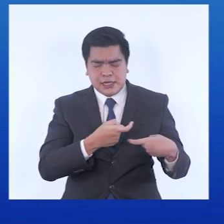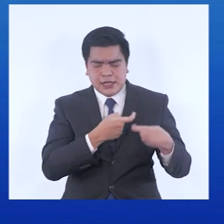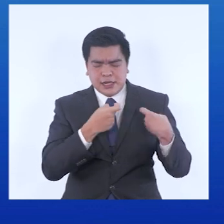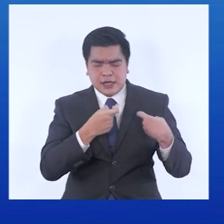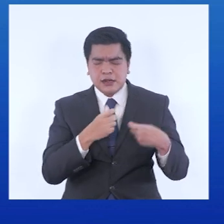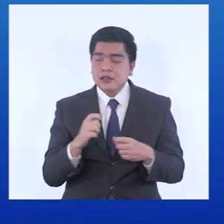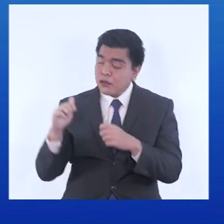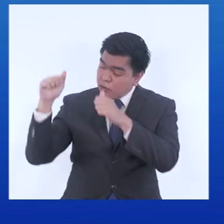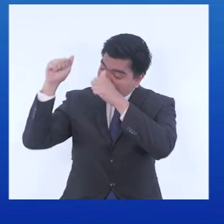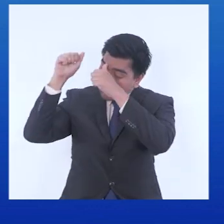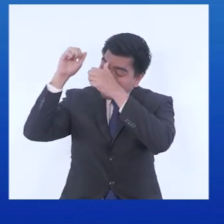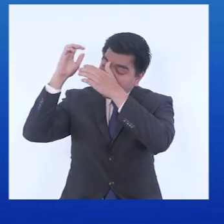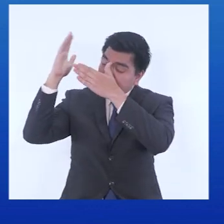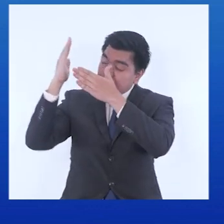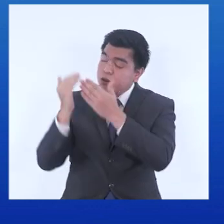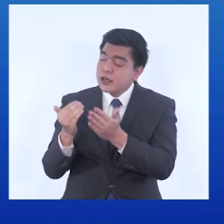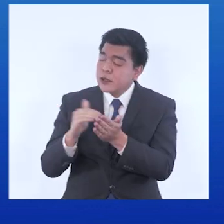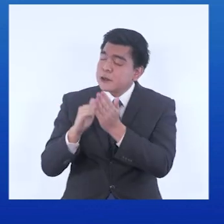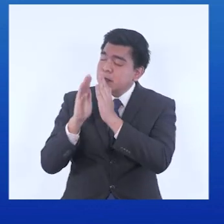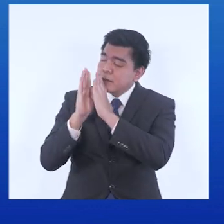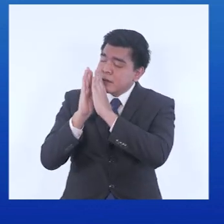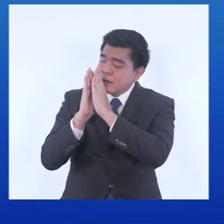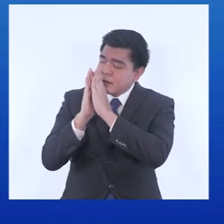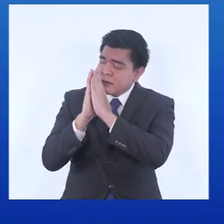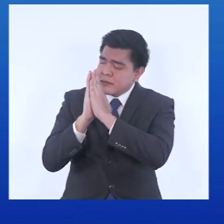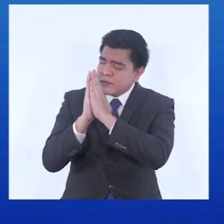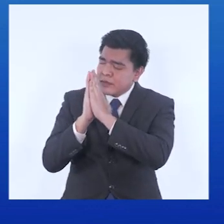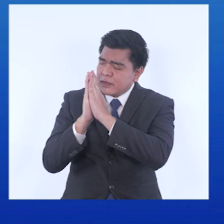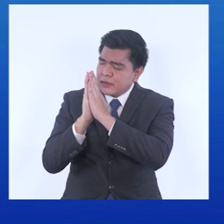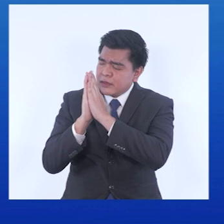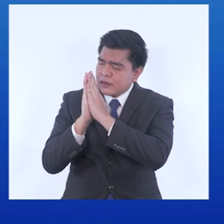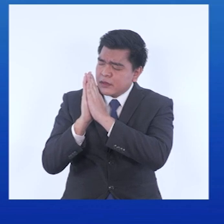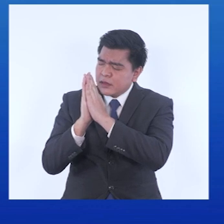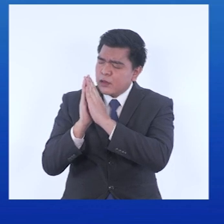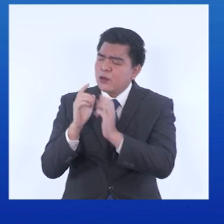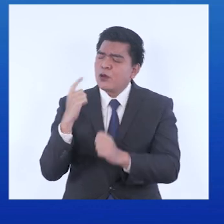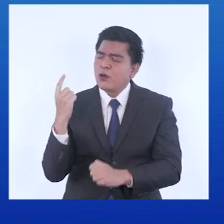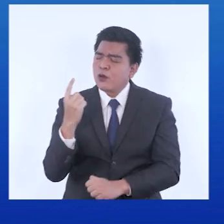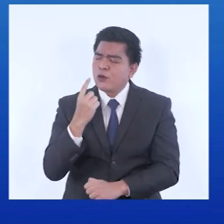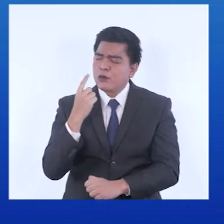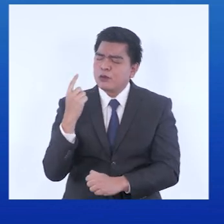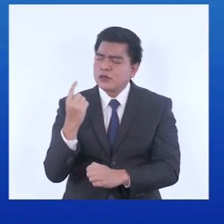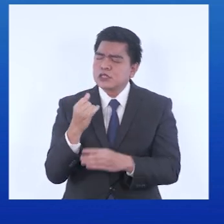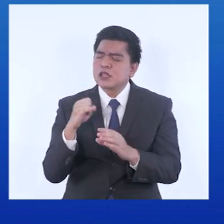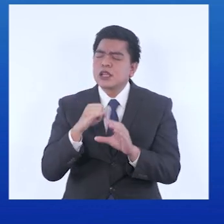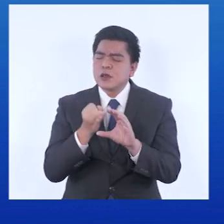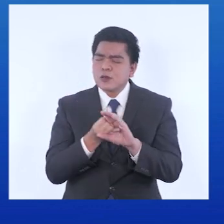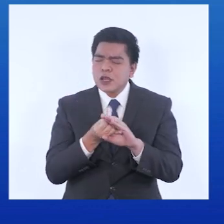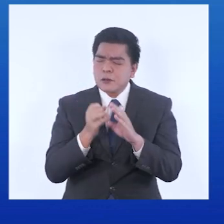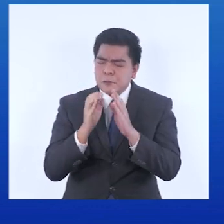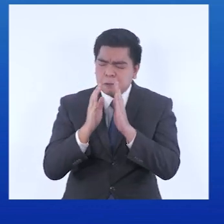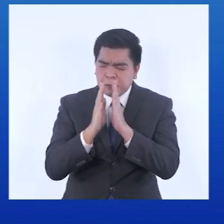iyo, lagit laman ng aming pong mga panalangin, ang aming pong tagapamahalang